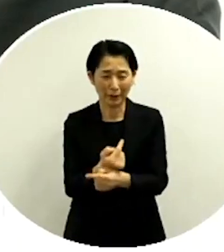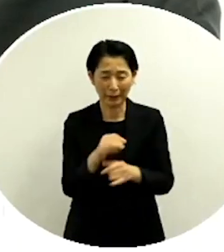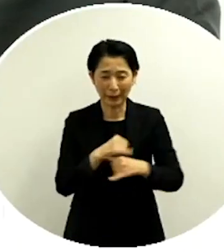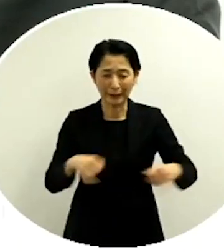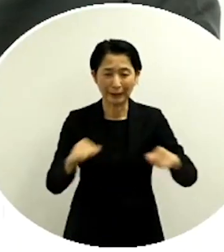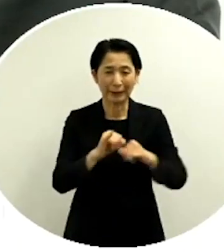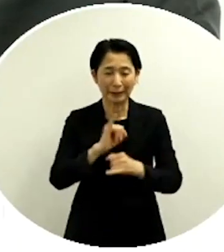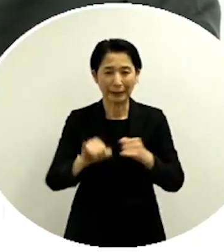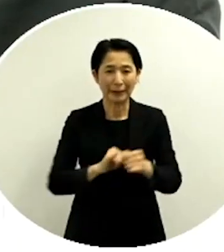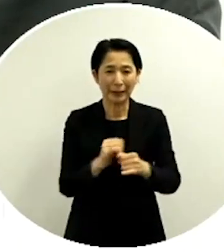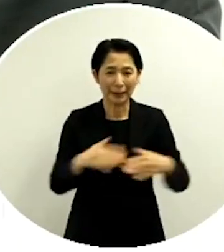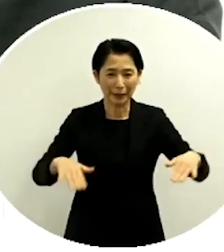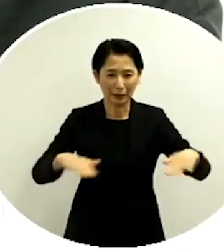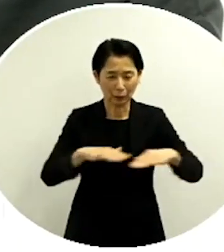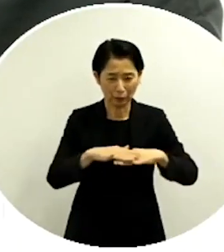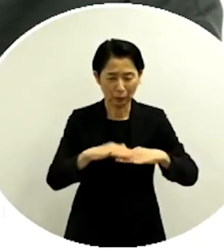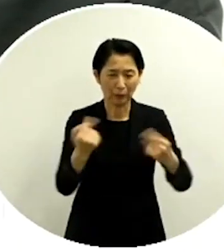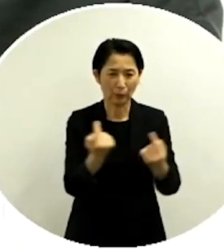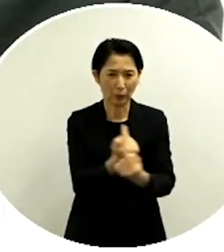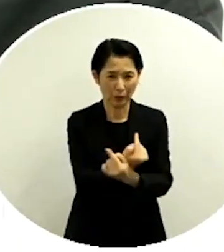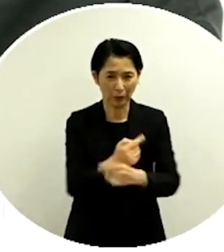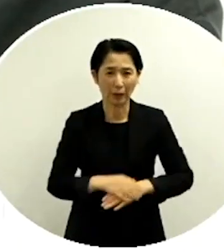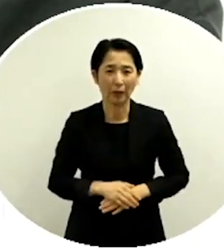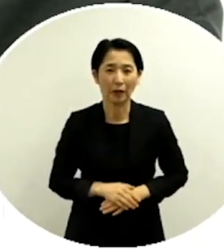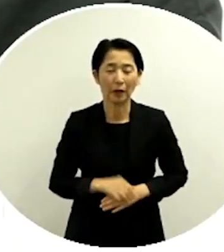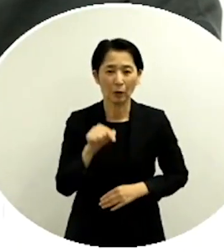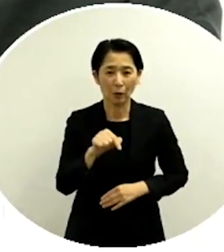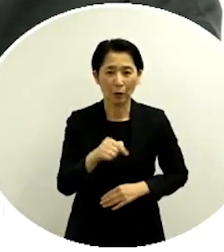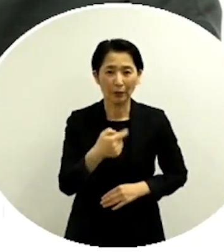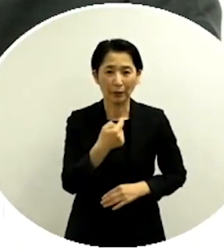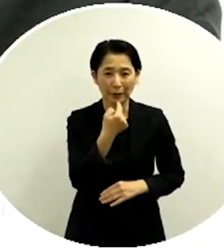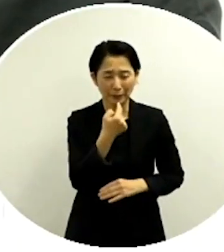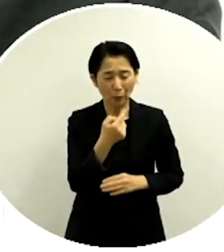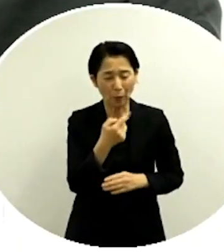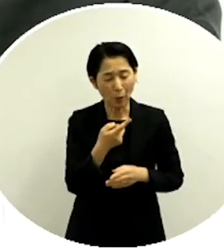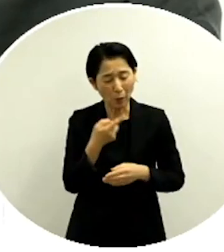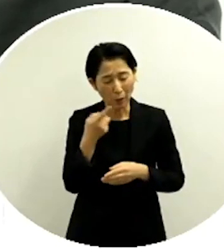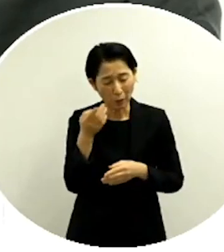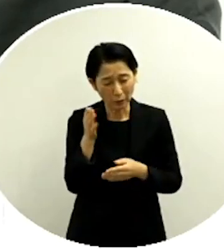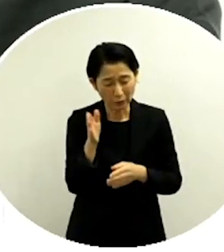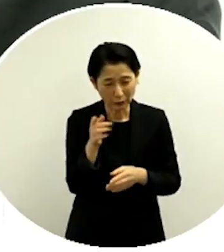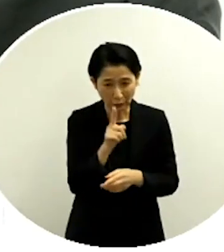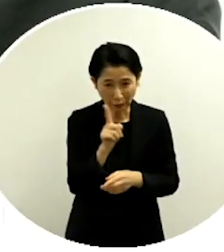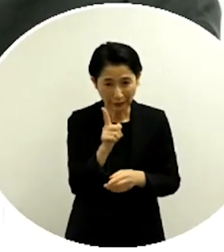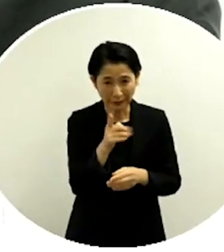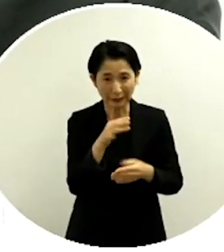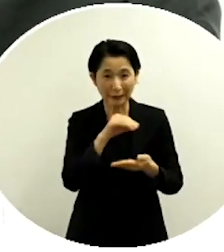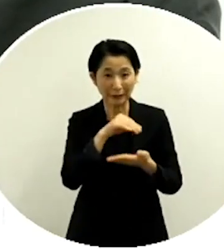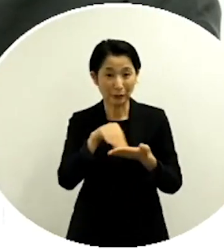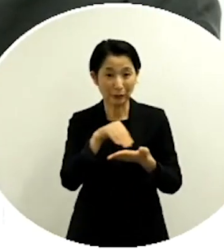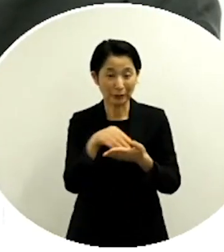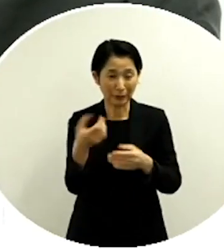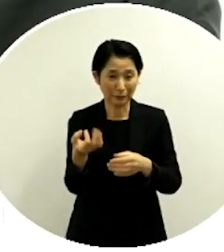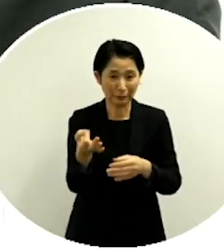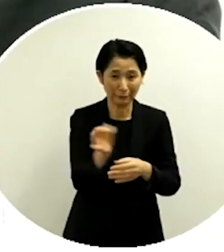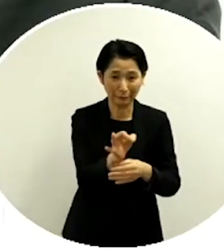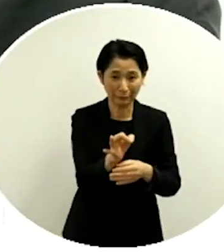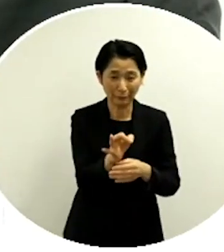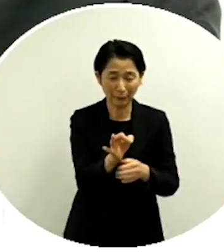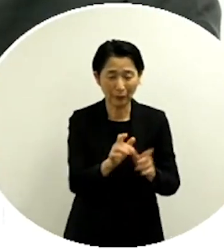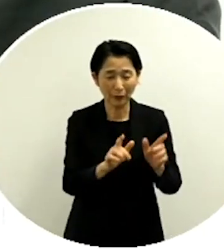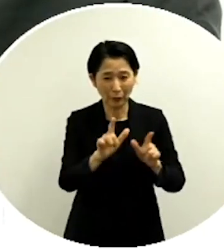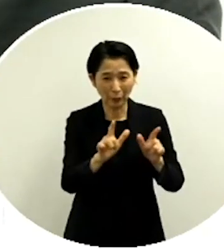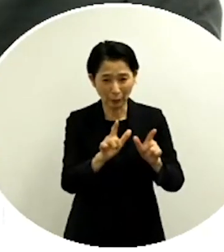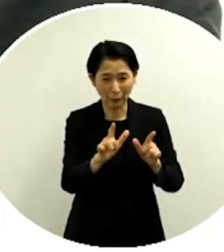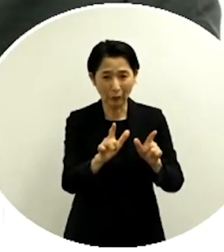選挙活動もできるようになりましたここに私はもうちょっと予算とそれから体制を割く